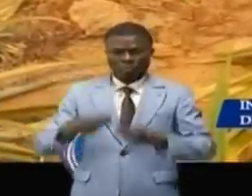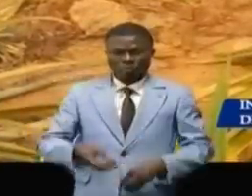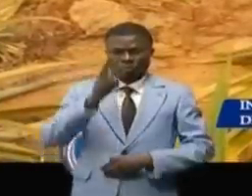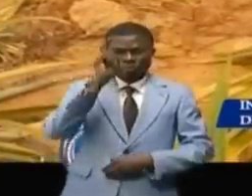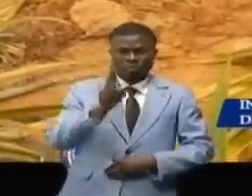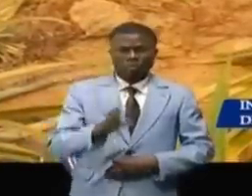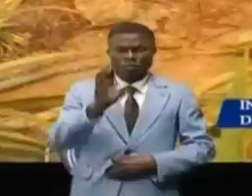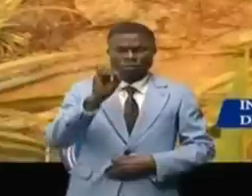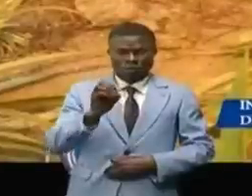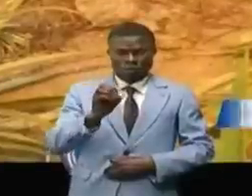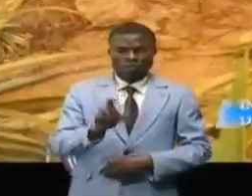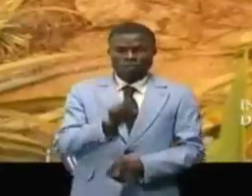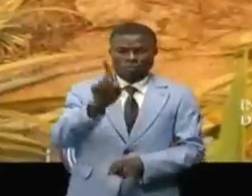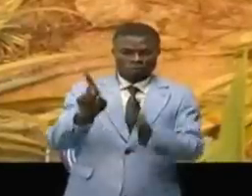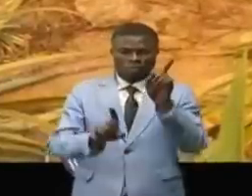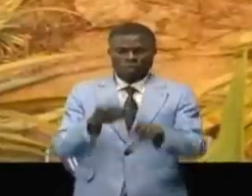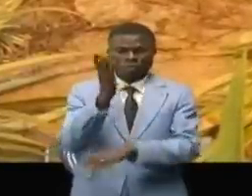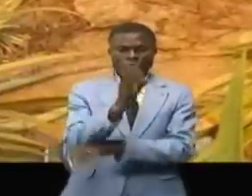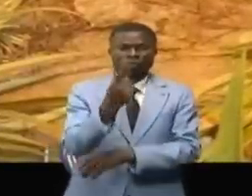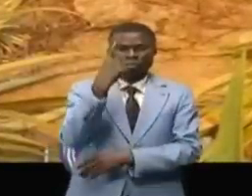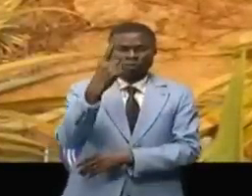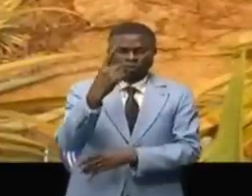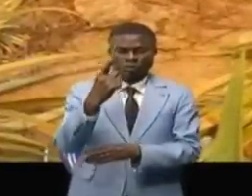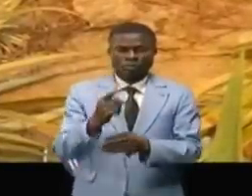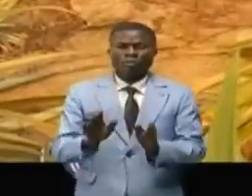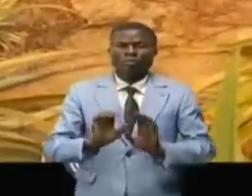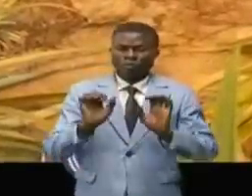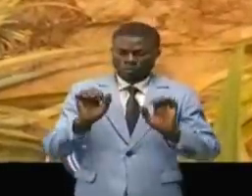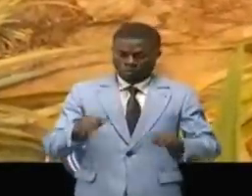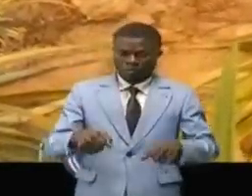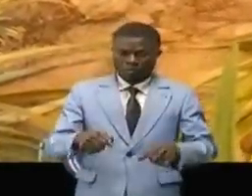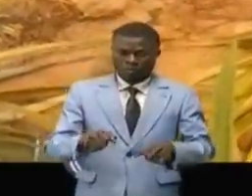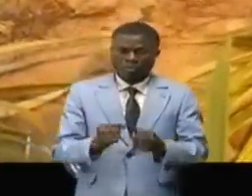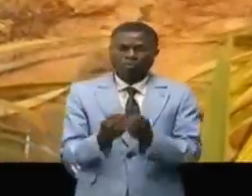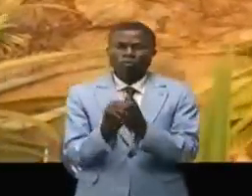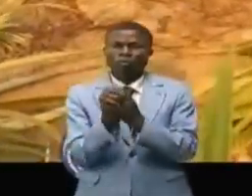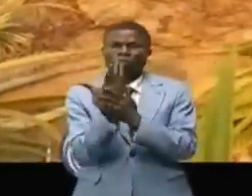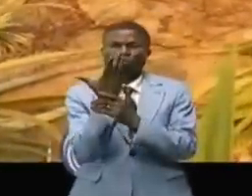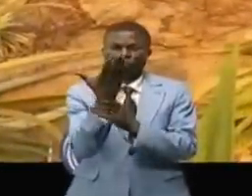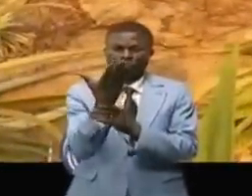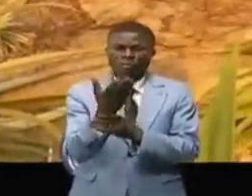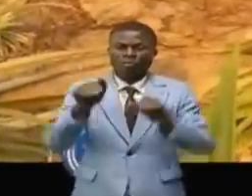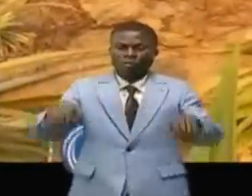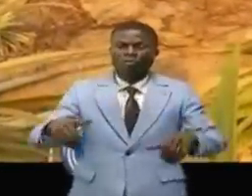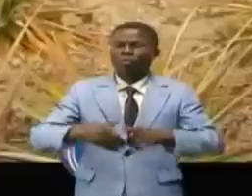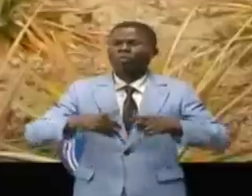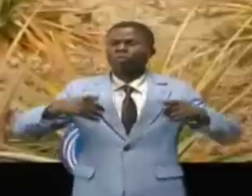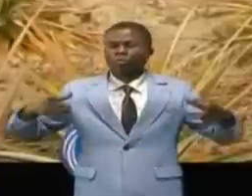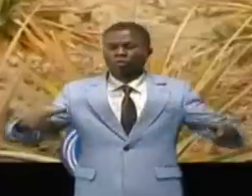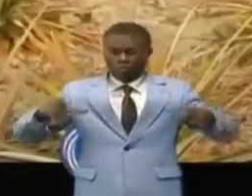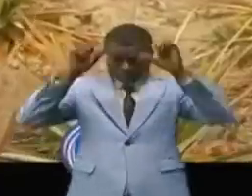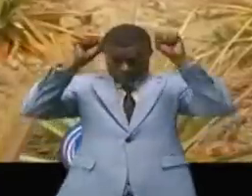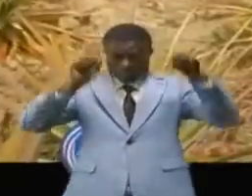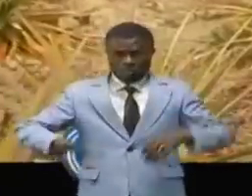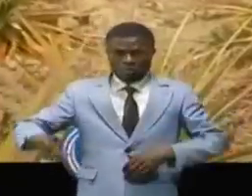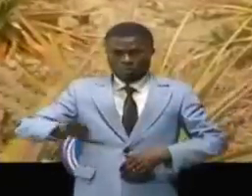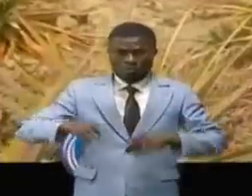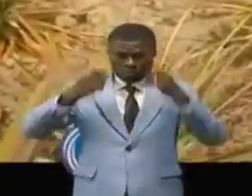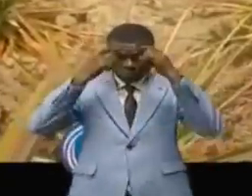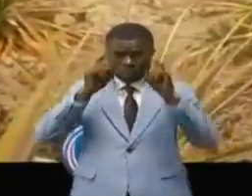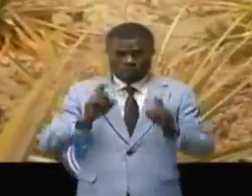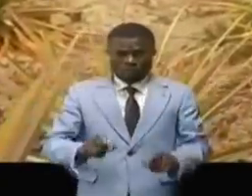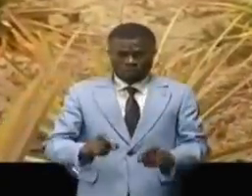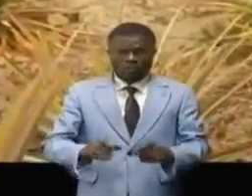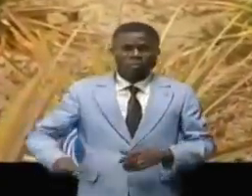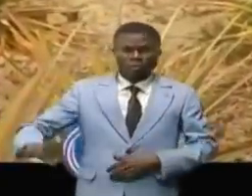250 rejets et c'est la la vous donne la possibilité d'avoir tout un champ et comme le chef de l'État tiens mauricus